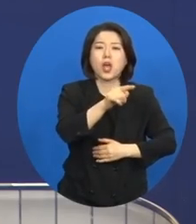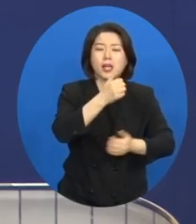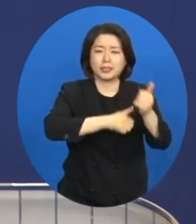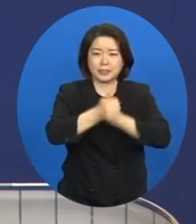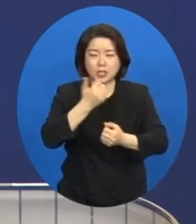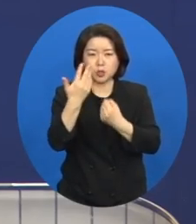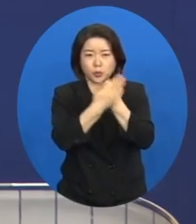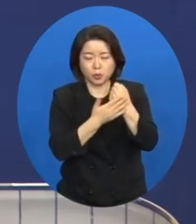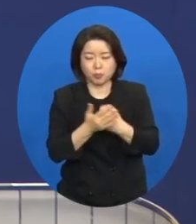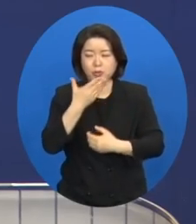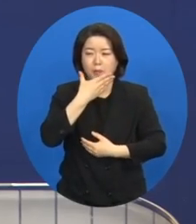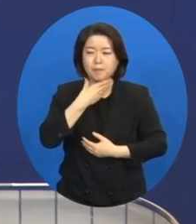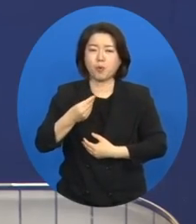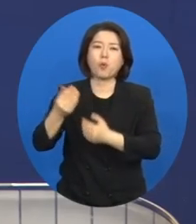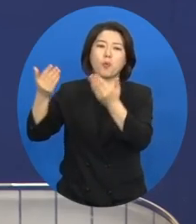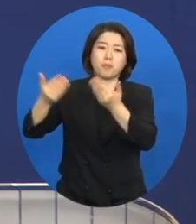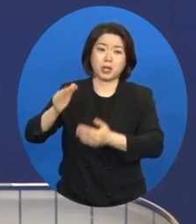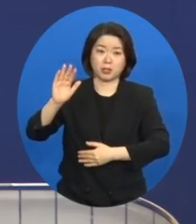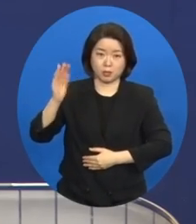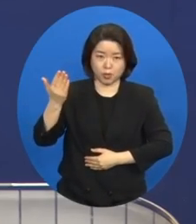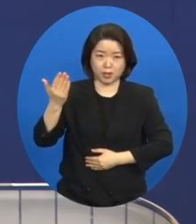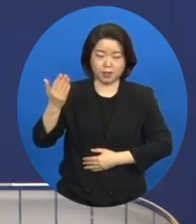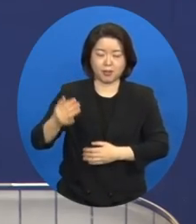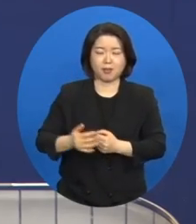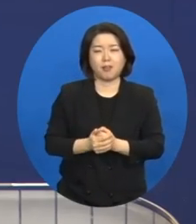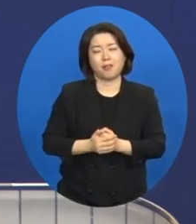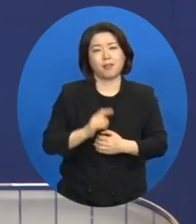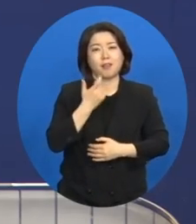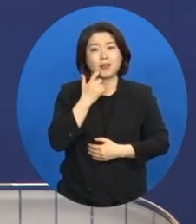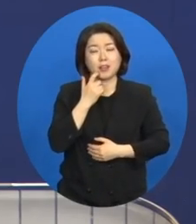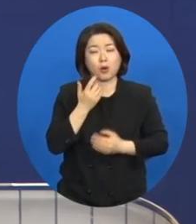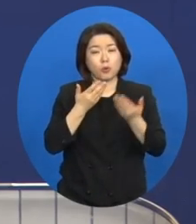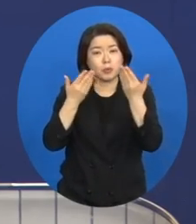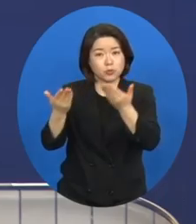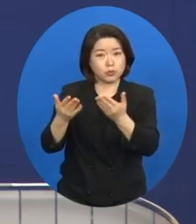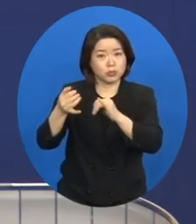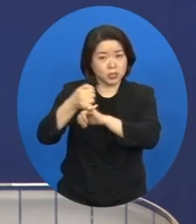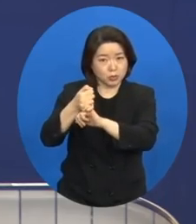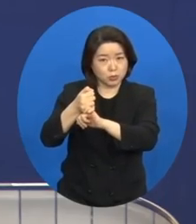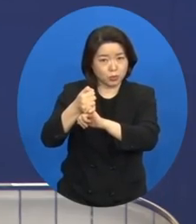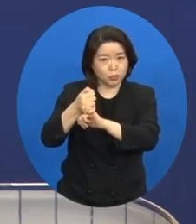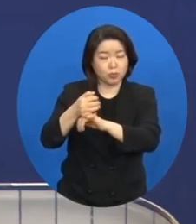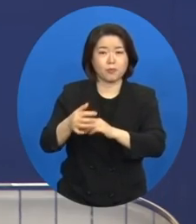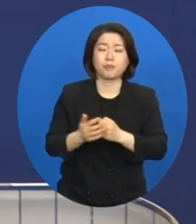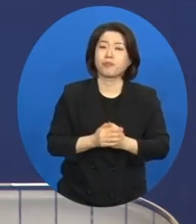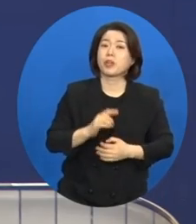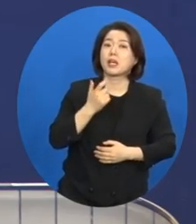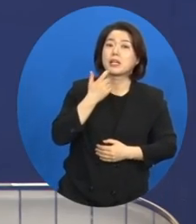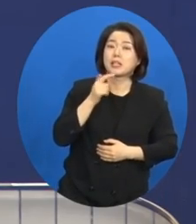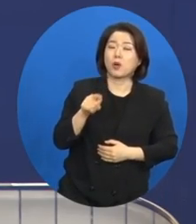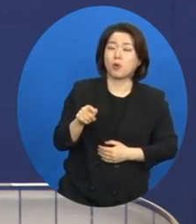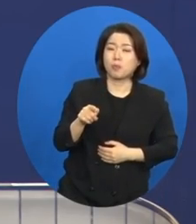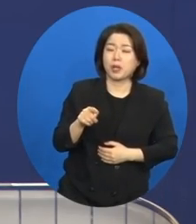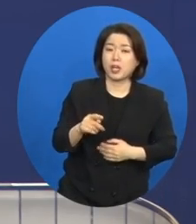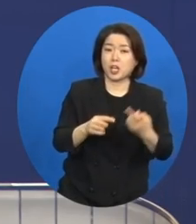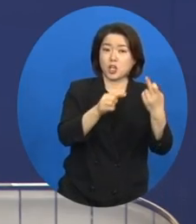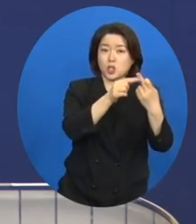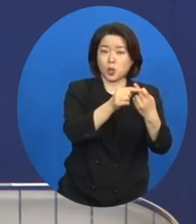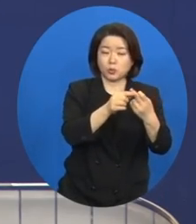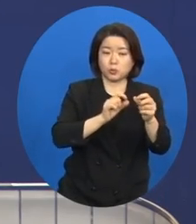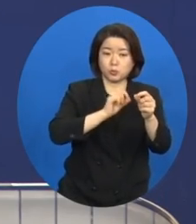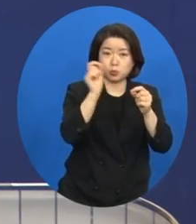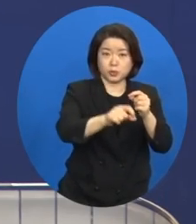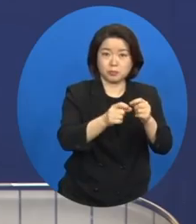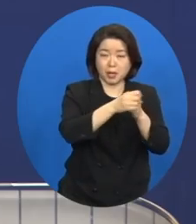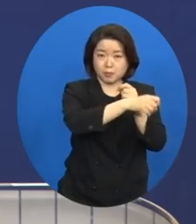덕에 복을 받을 것이다. 이 야곱에게 주신 약속인데 야곱의 아들 열두 아들 열두 지파가